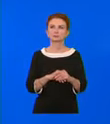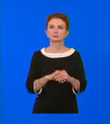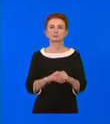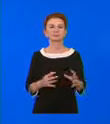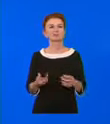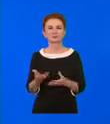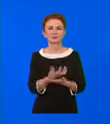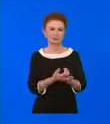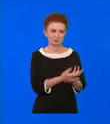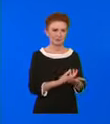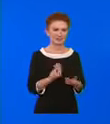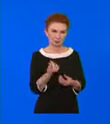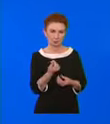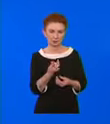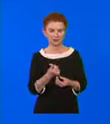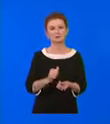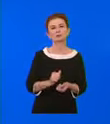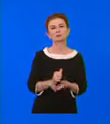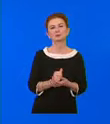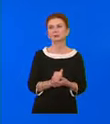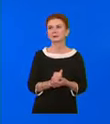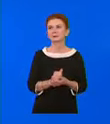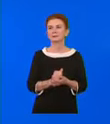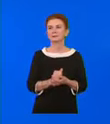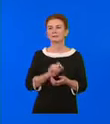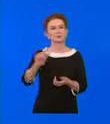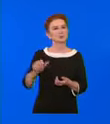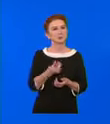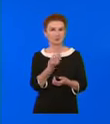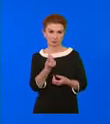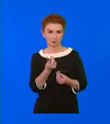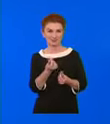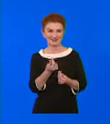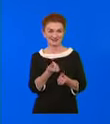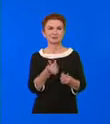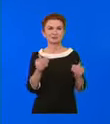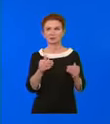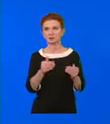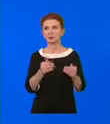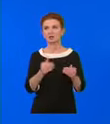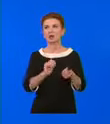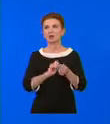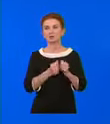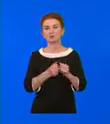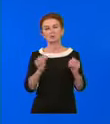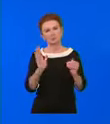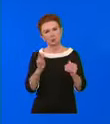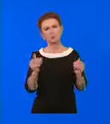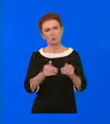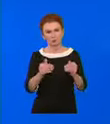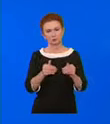w zbieraniu środków na tarczę finansową. Pierwsze środki są dostępne praktycznie w czasie, kiedy